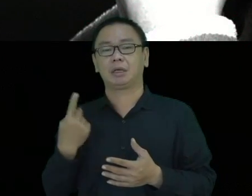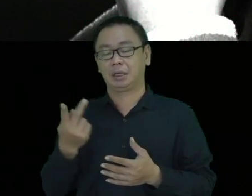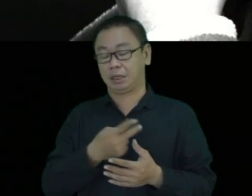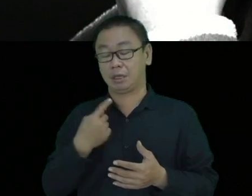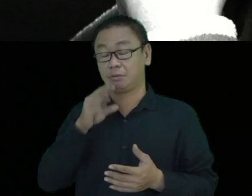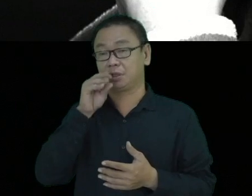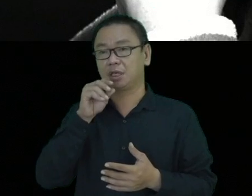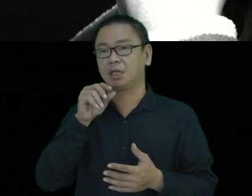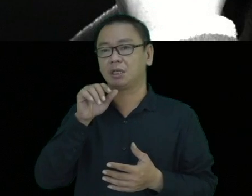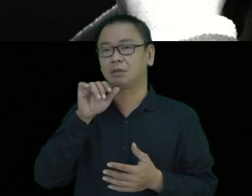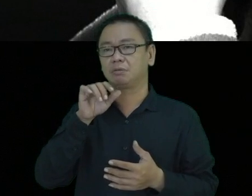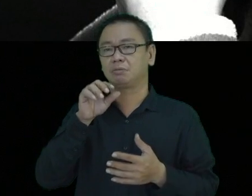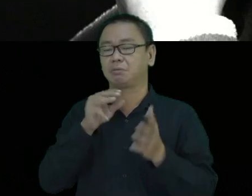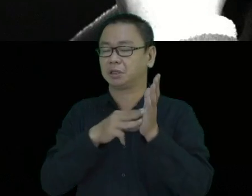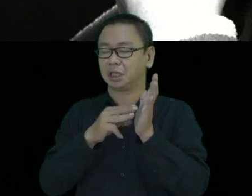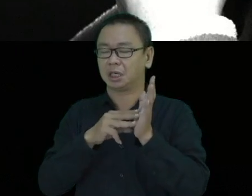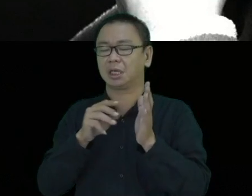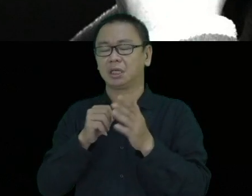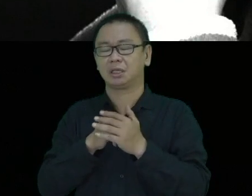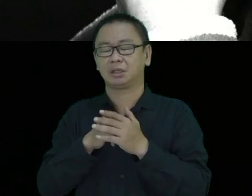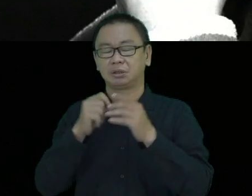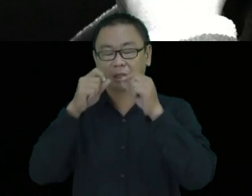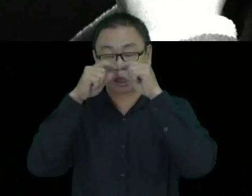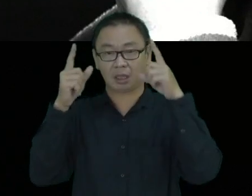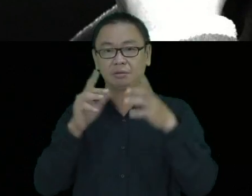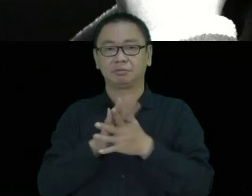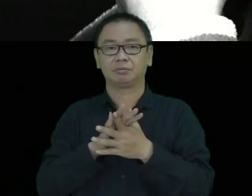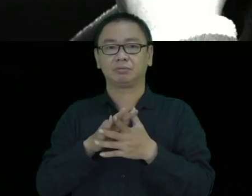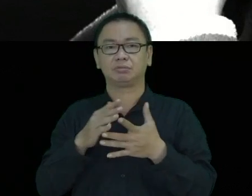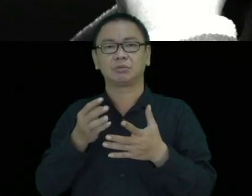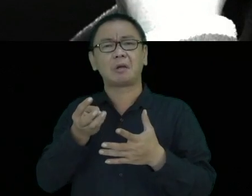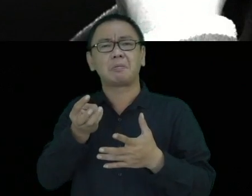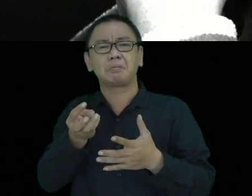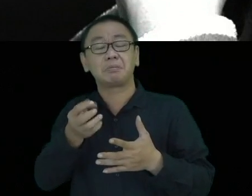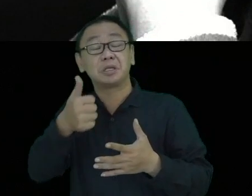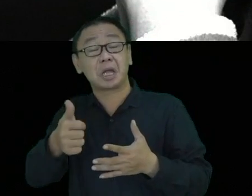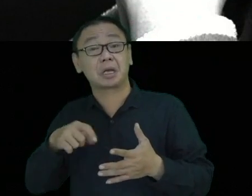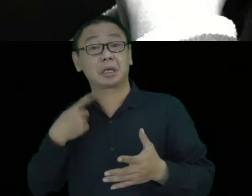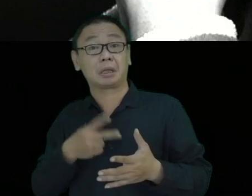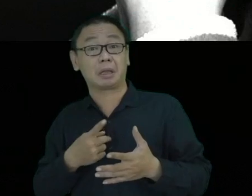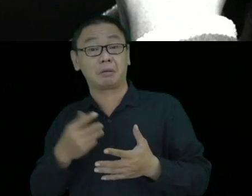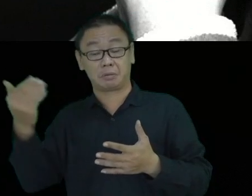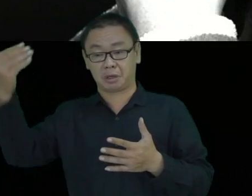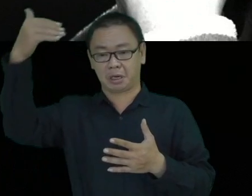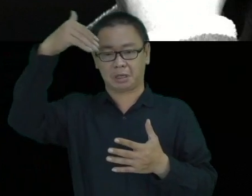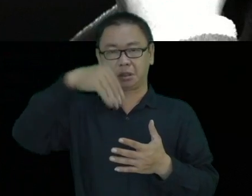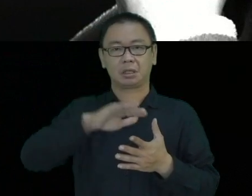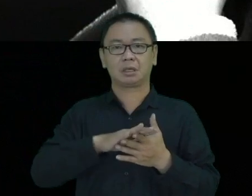aja. Mudahkah kita menghadirkan damai untuk menjadi nyata? Tidak,